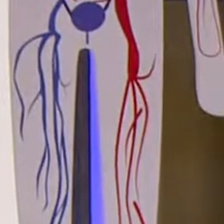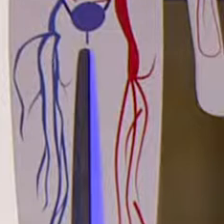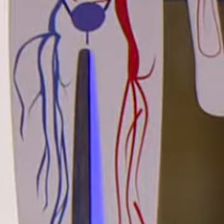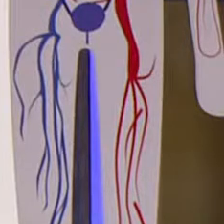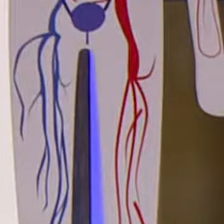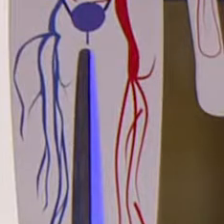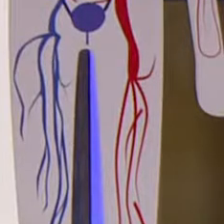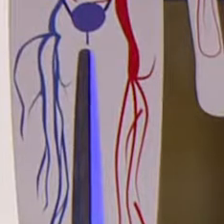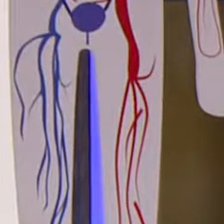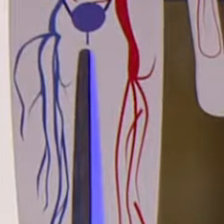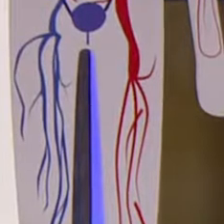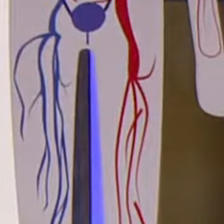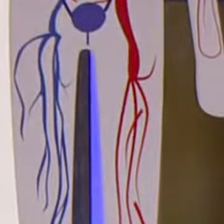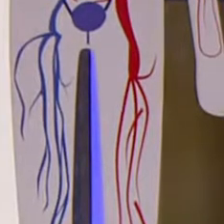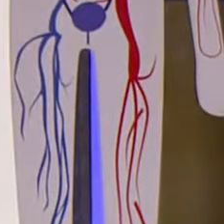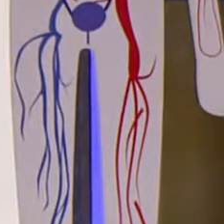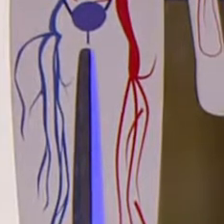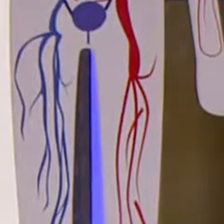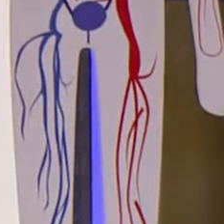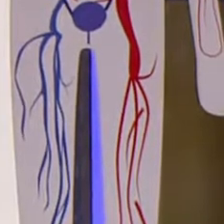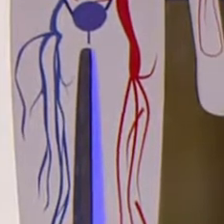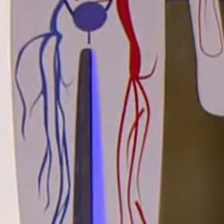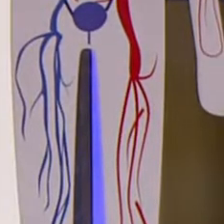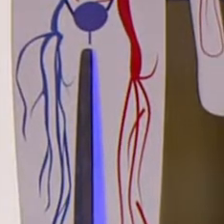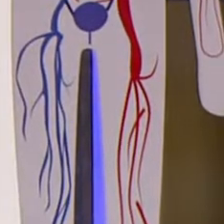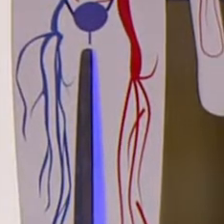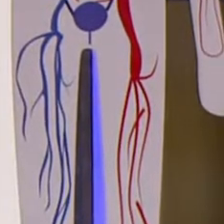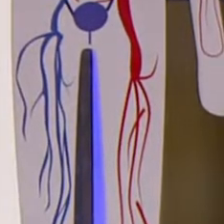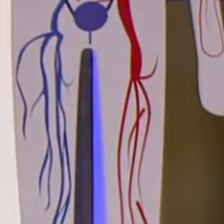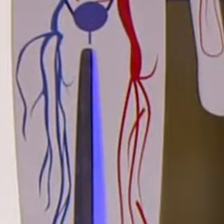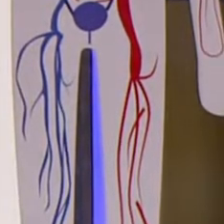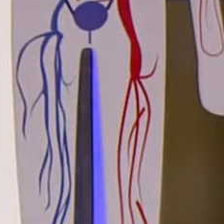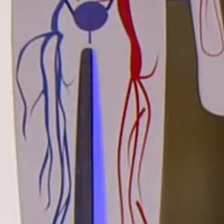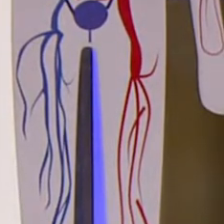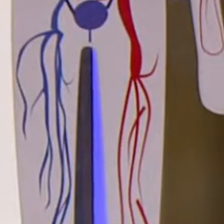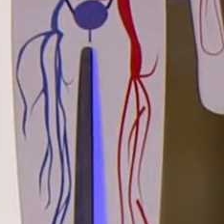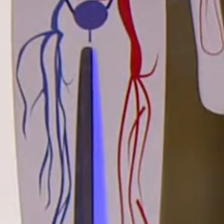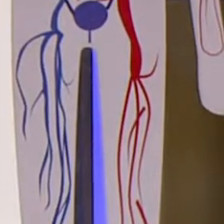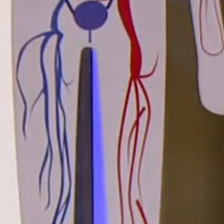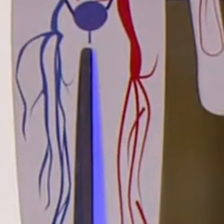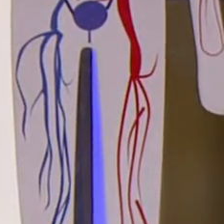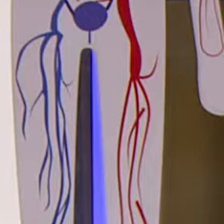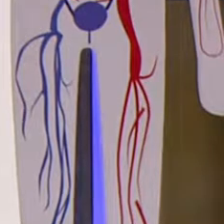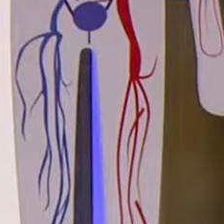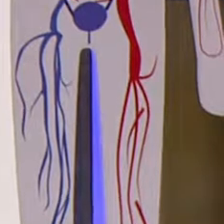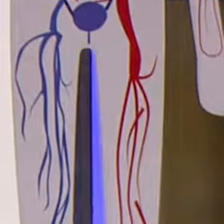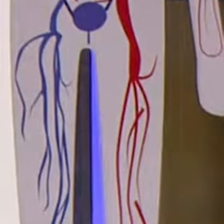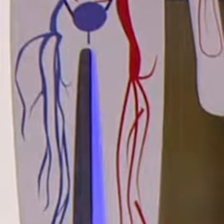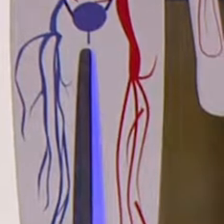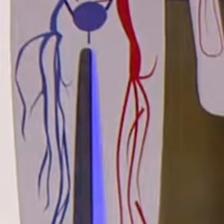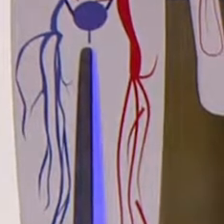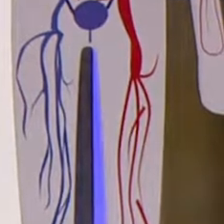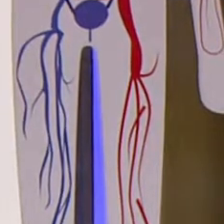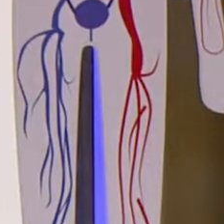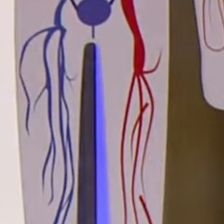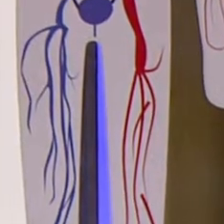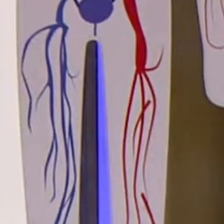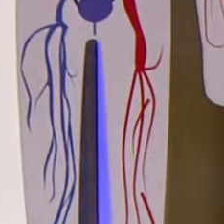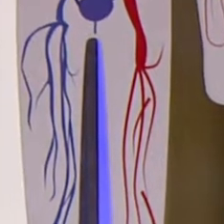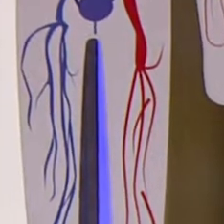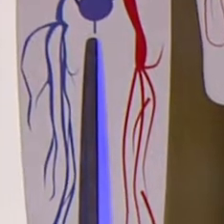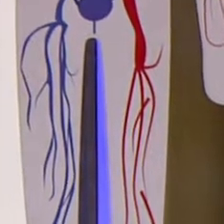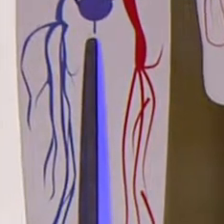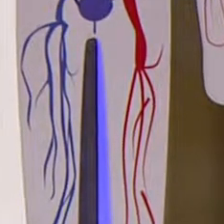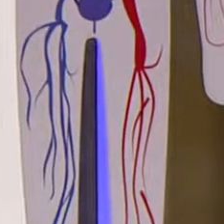მთლიან ორგანიზმზე, სადაც ყველაფერი ერთმანეთთან დაკავშირებულია და იზოლირებული პრობლემები არ არსებობს. და რა კი ჩვენ საუბრობთ